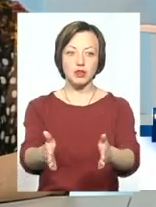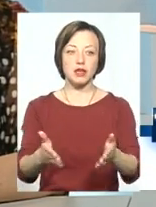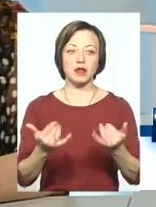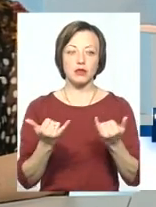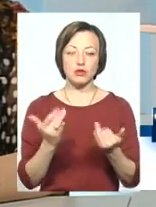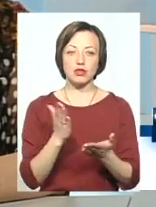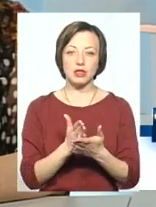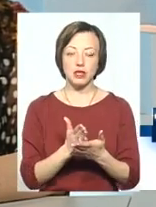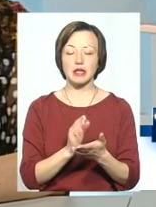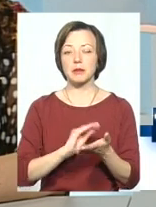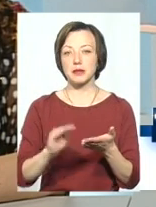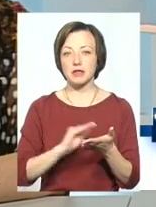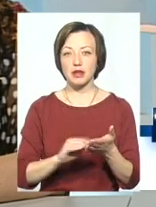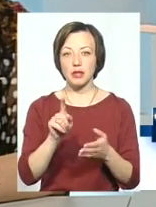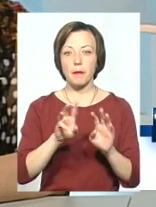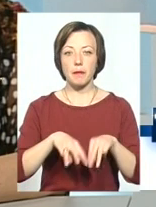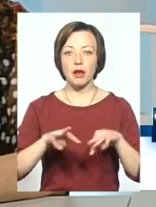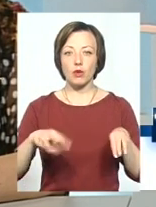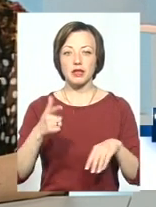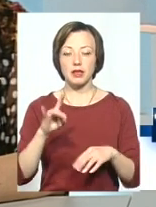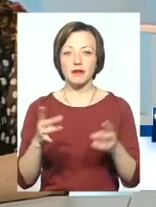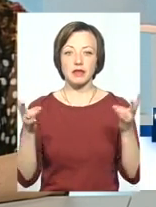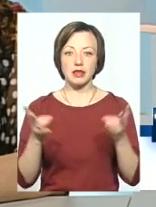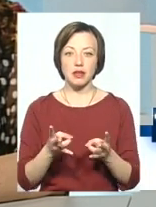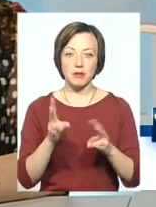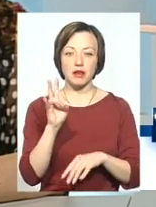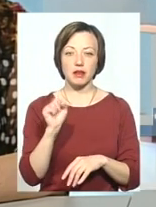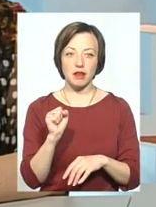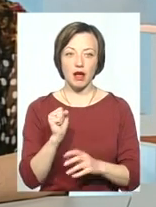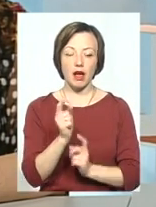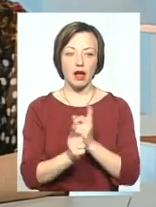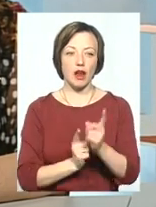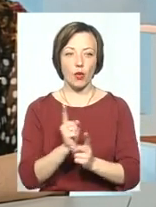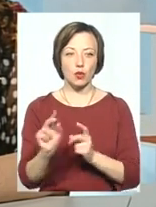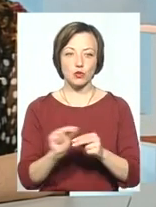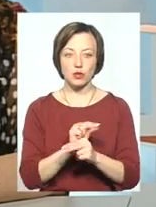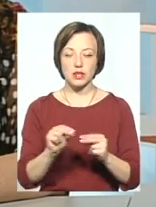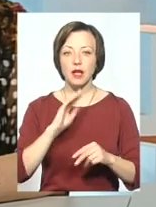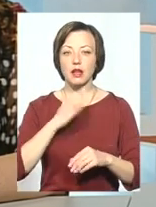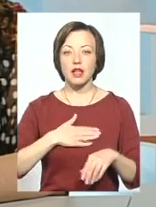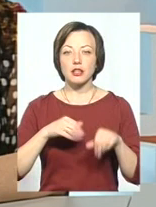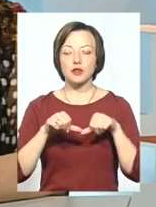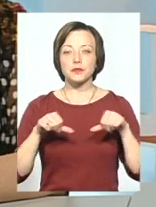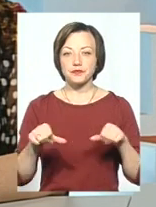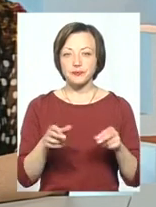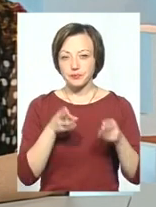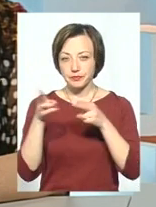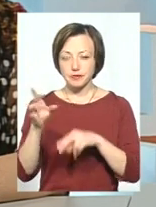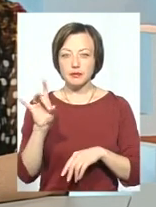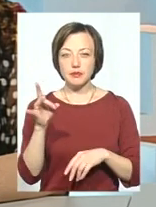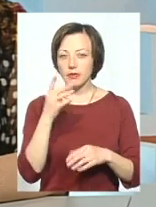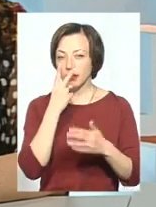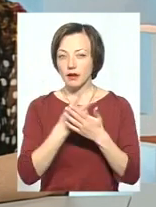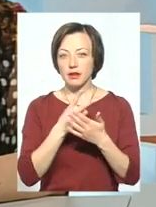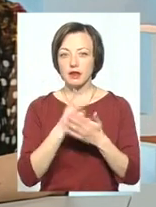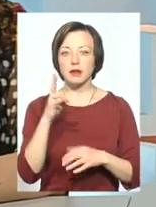також написали, що там мільйони гривень треба б на реконструкцію. Наша комісія їздила в Рівне, дивилися